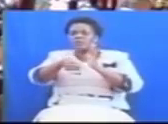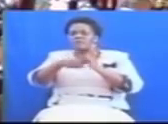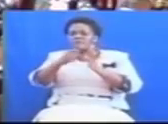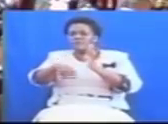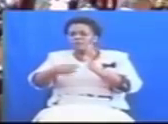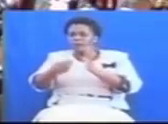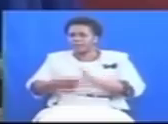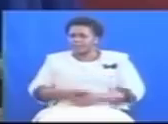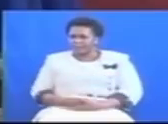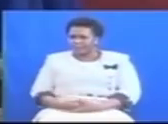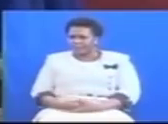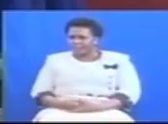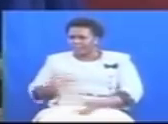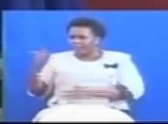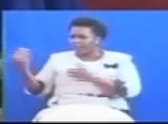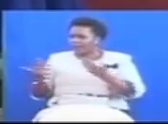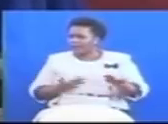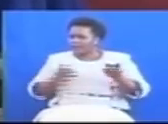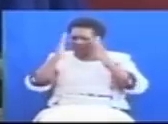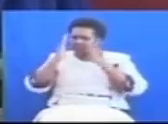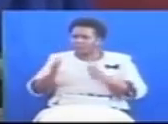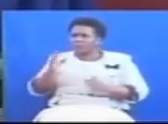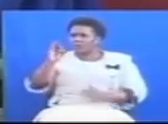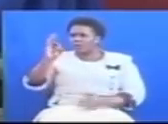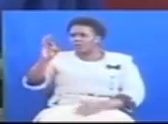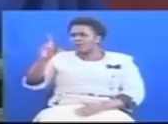Mheshimiwa Flatei Masei, swali la